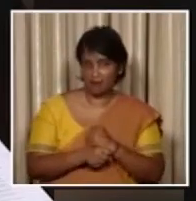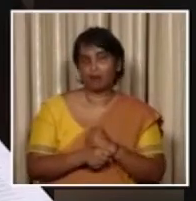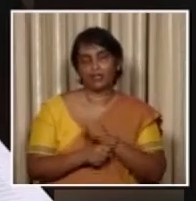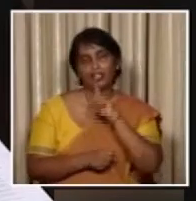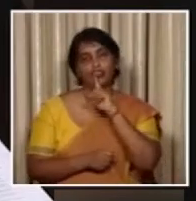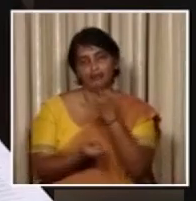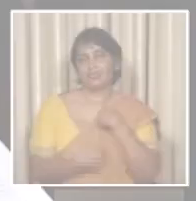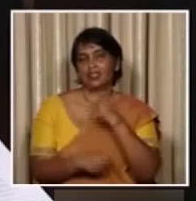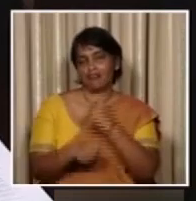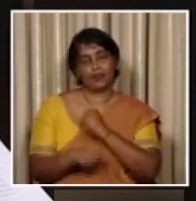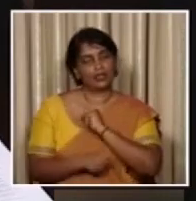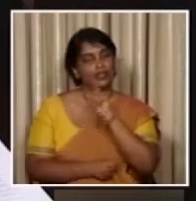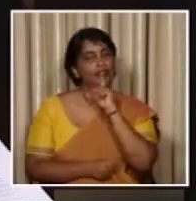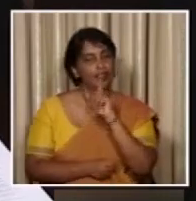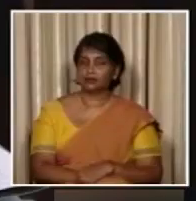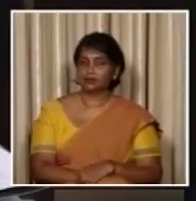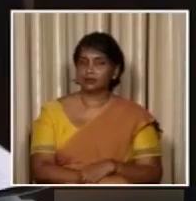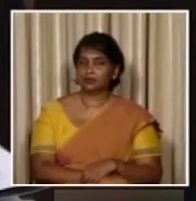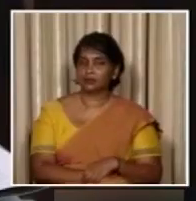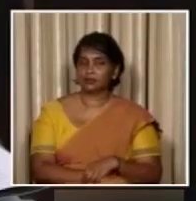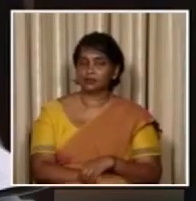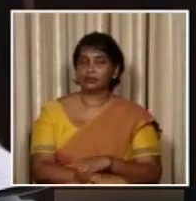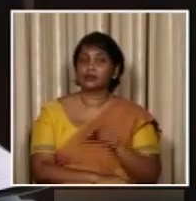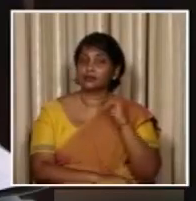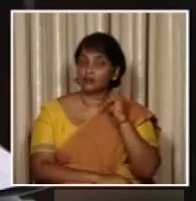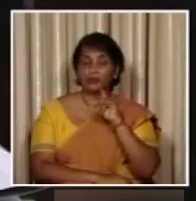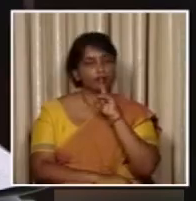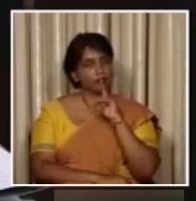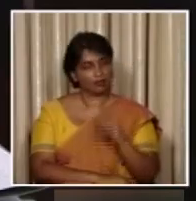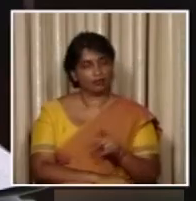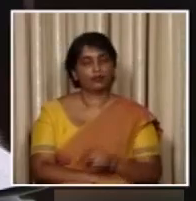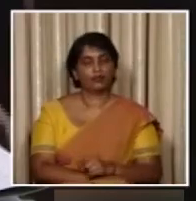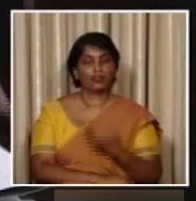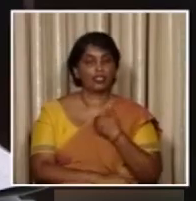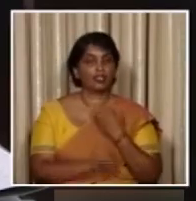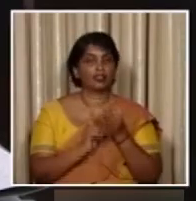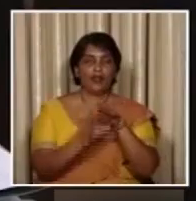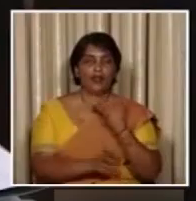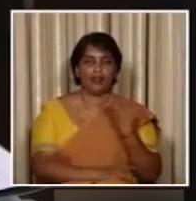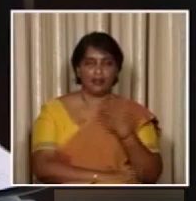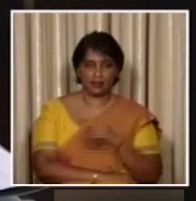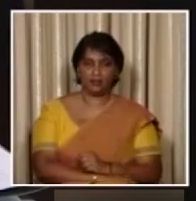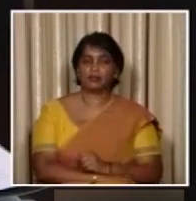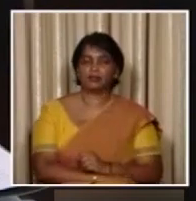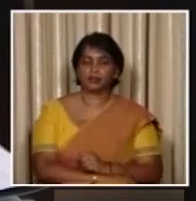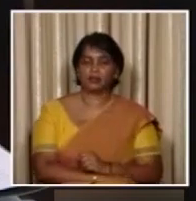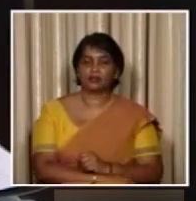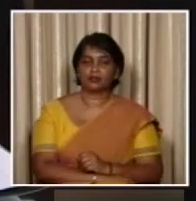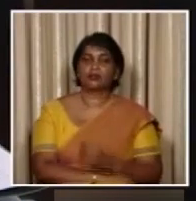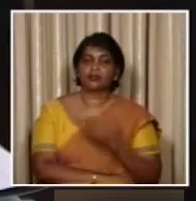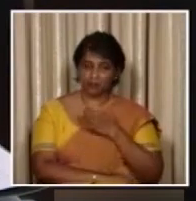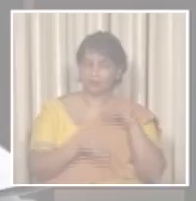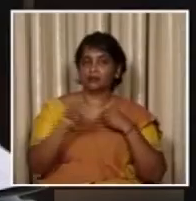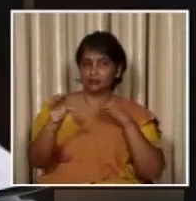මේව විමර්ශනය කරන්නයි කියලා. දැන් කියලා වැඩක් නැහැ. සමහරු කියනවා මේ මම ජනාධිපතිවරණයට එන්නේ නැහැ. මං කියනවා මං